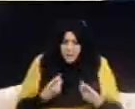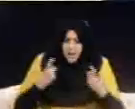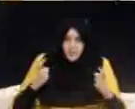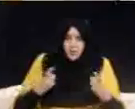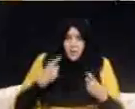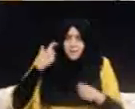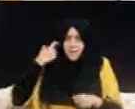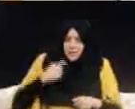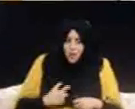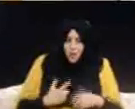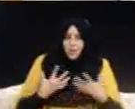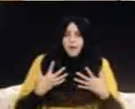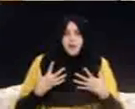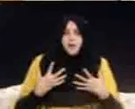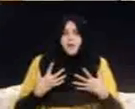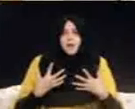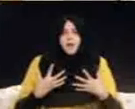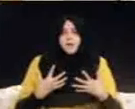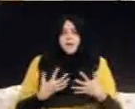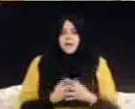تربية النفوس، إلى